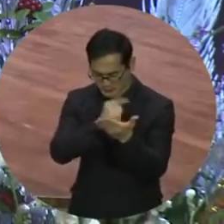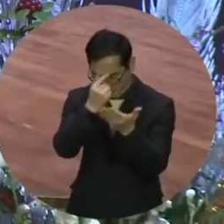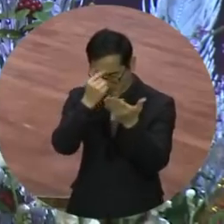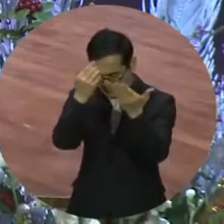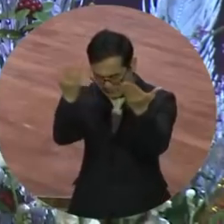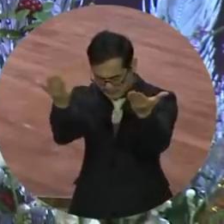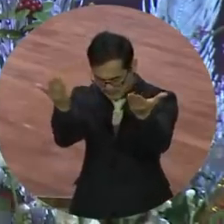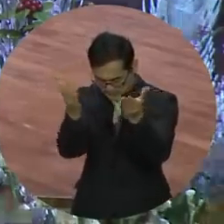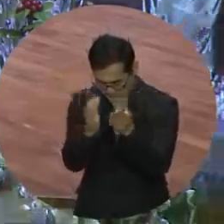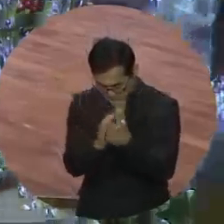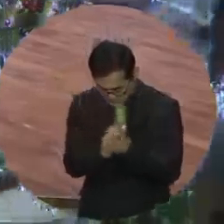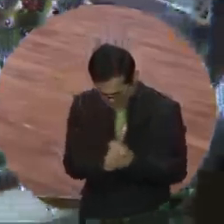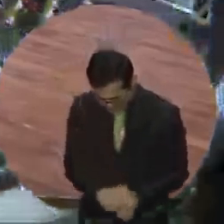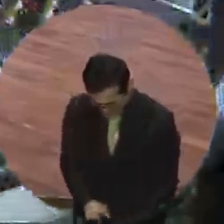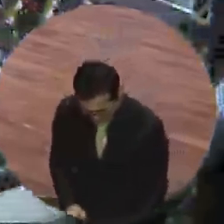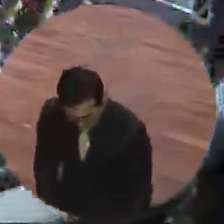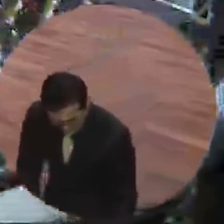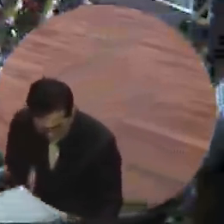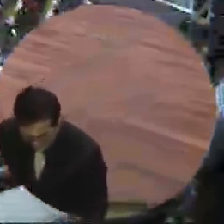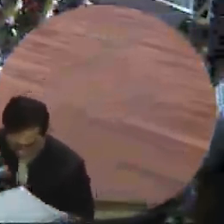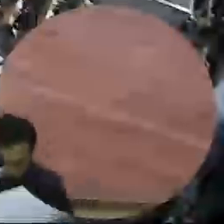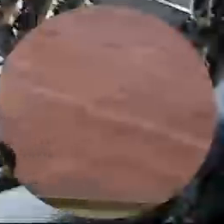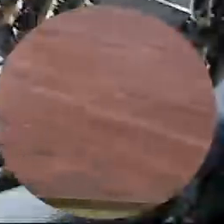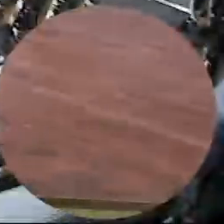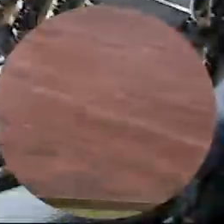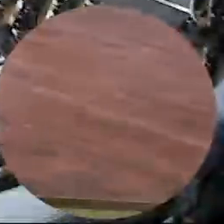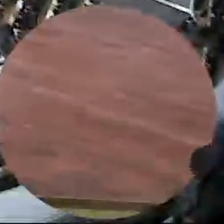기도합니다. 아멘.